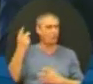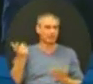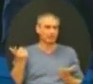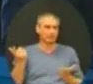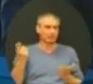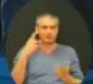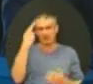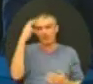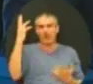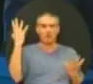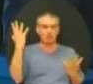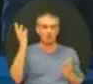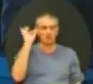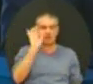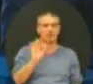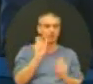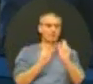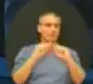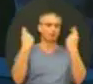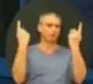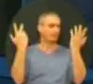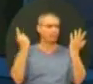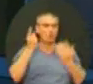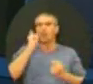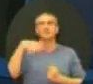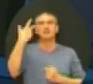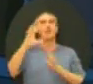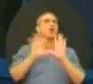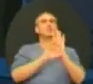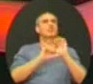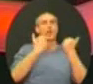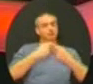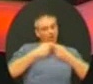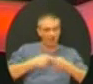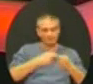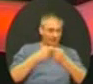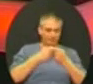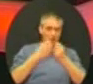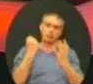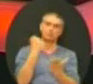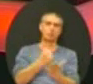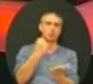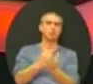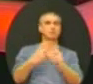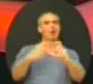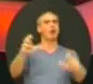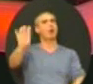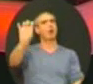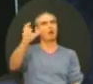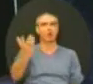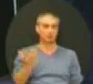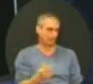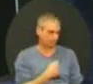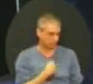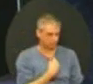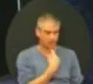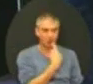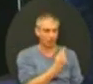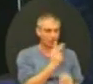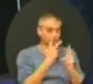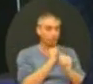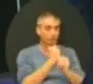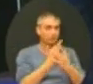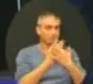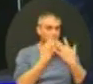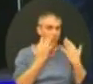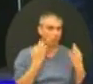זה רעיון לפגוע באחרים. לא צריך להיות דאעש חבר בארגון עם תעודה. טוב, אני יכול להגיד לך בצורה הברורה